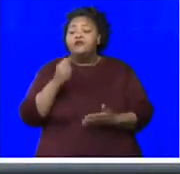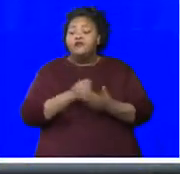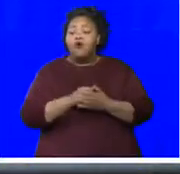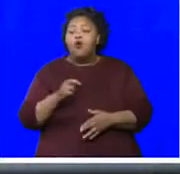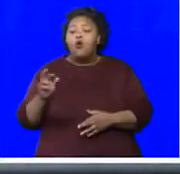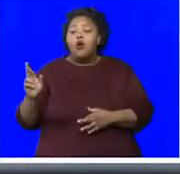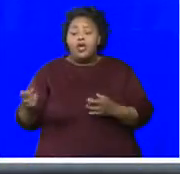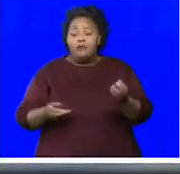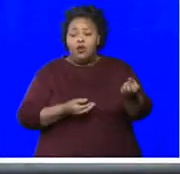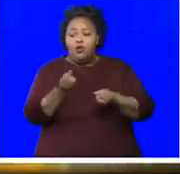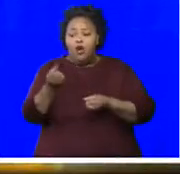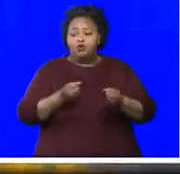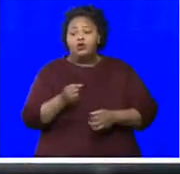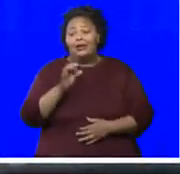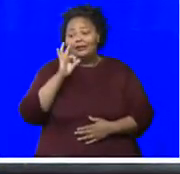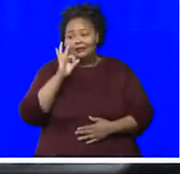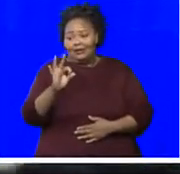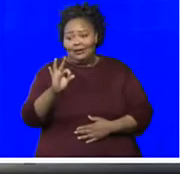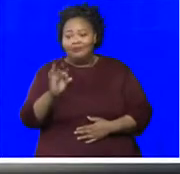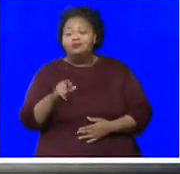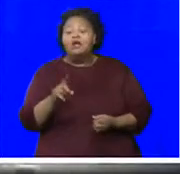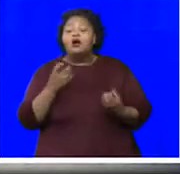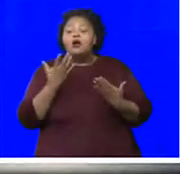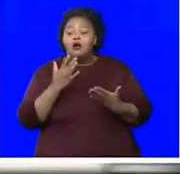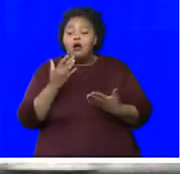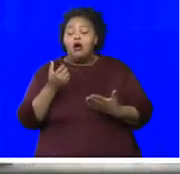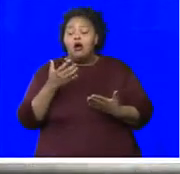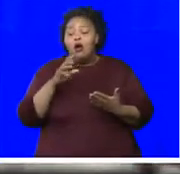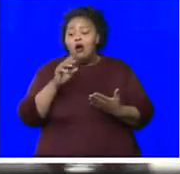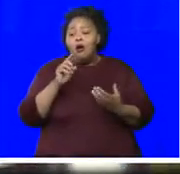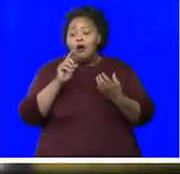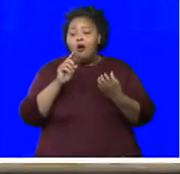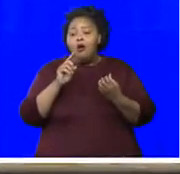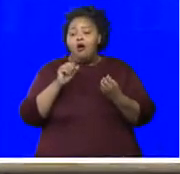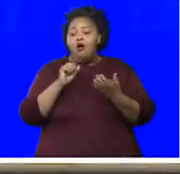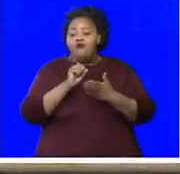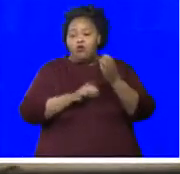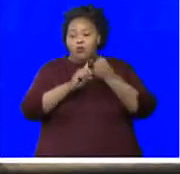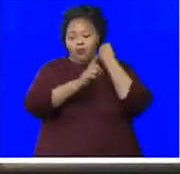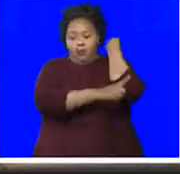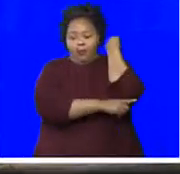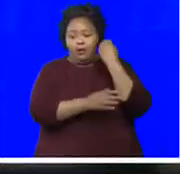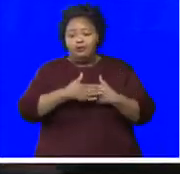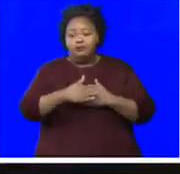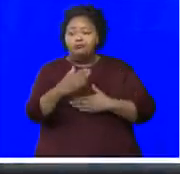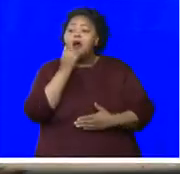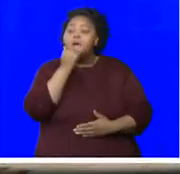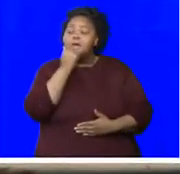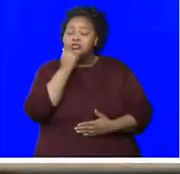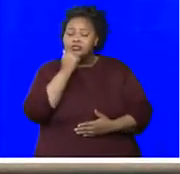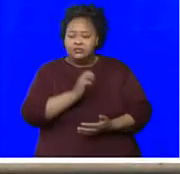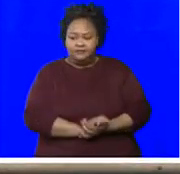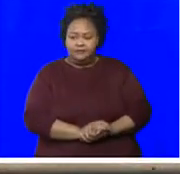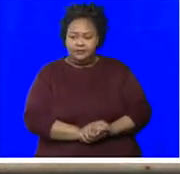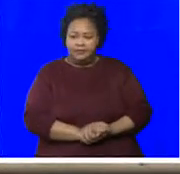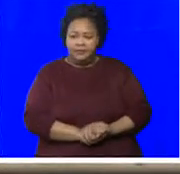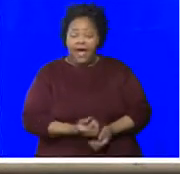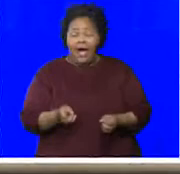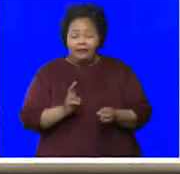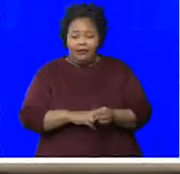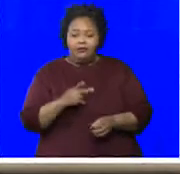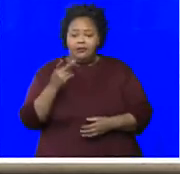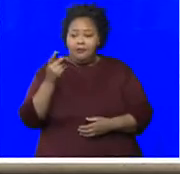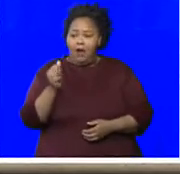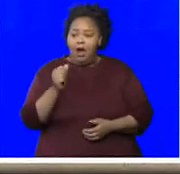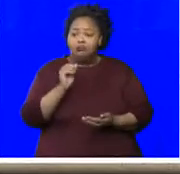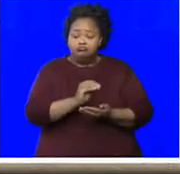minye. Lombiko uvetile nekuthi lelitiko likhonile kutfola kwesekeleka ngetimali njengoba likhonile kusukumisa umsebenzi wokulungisa